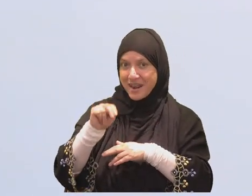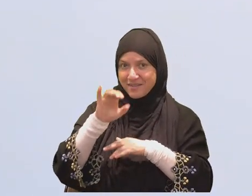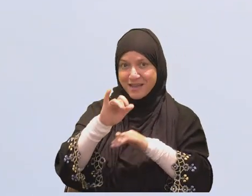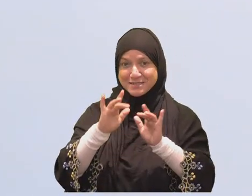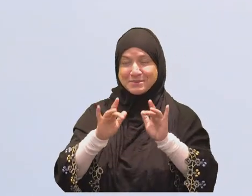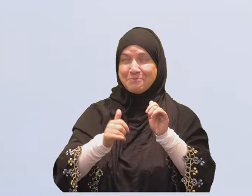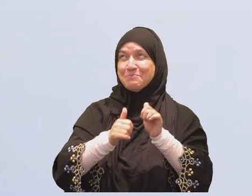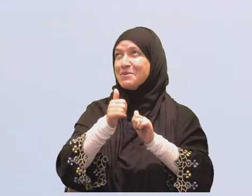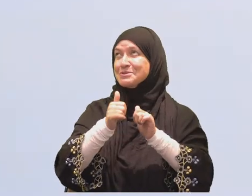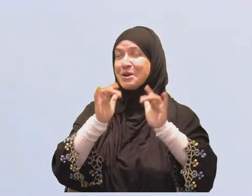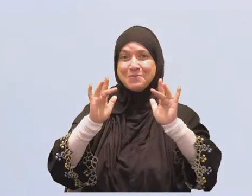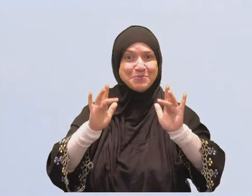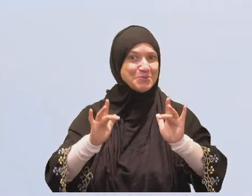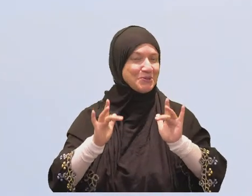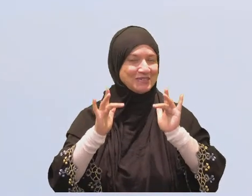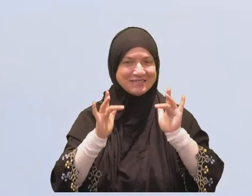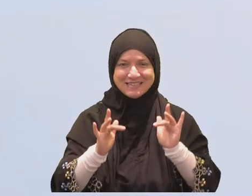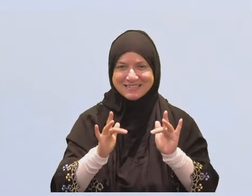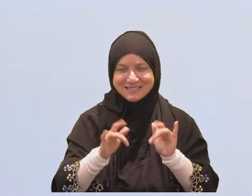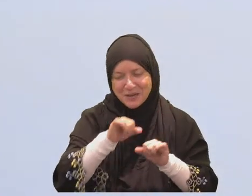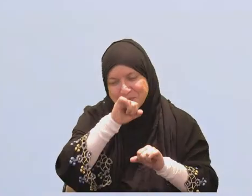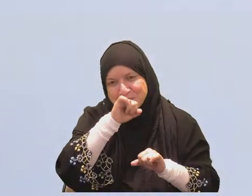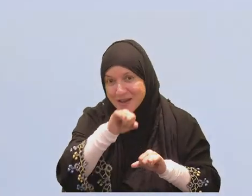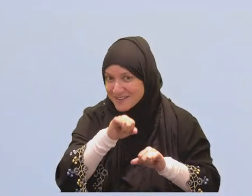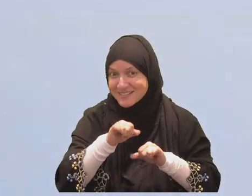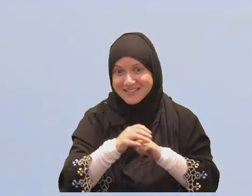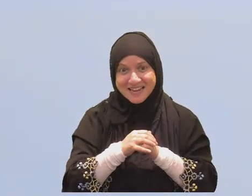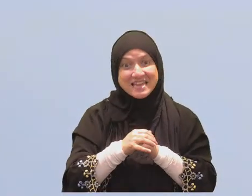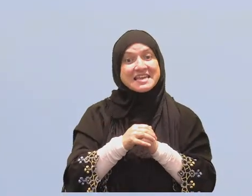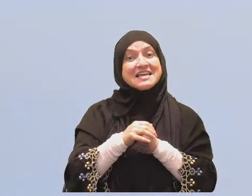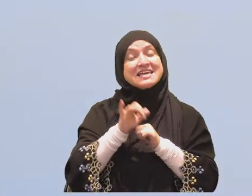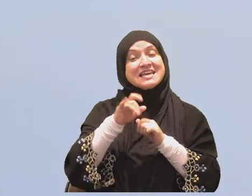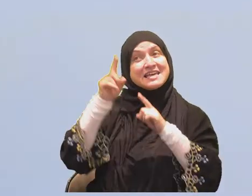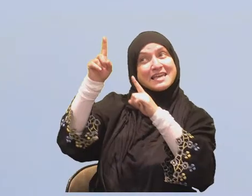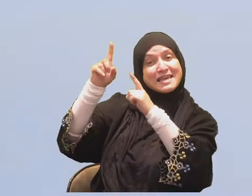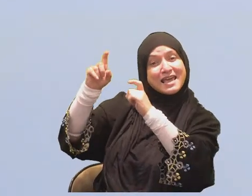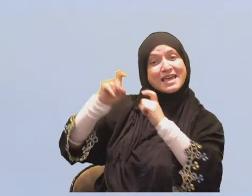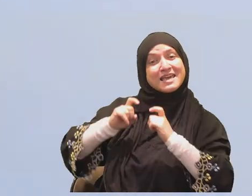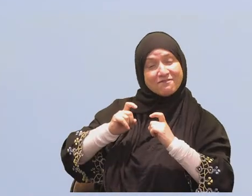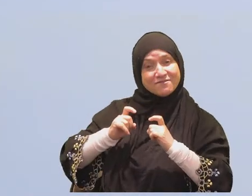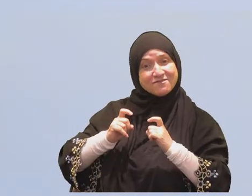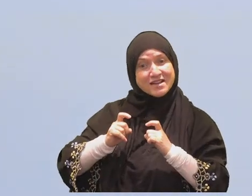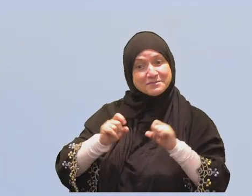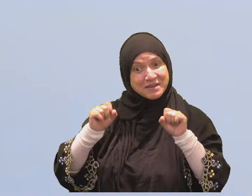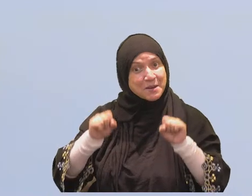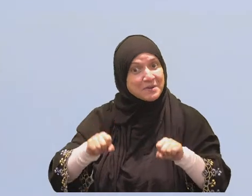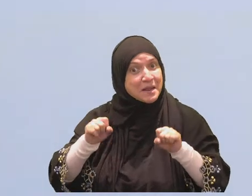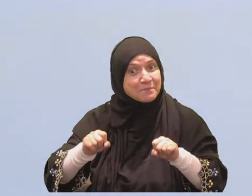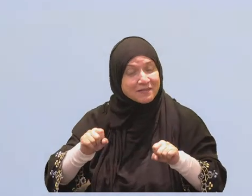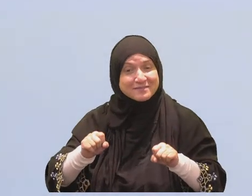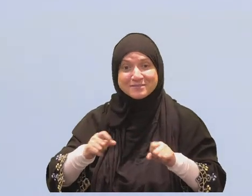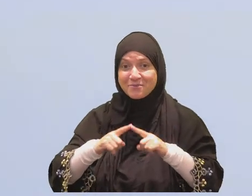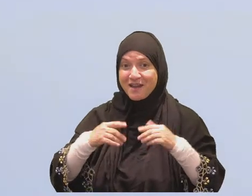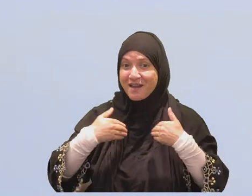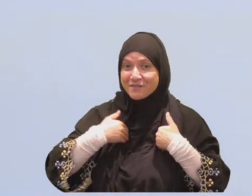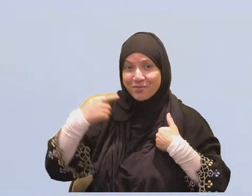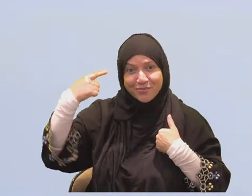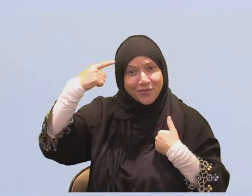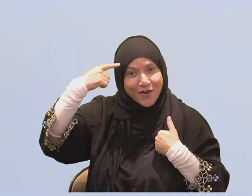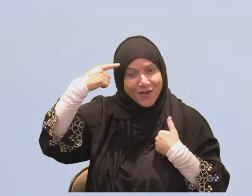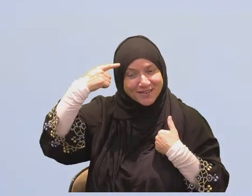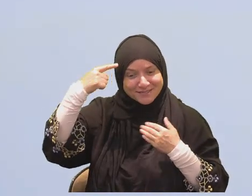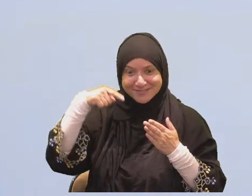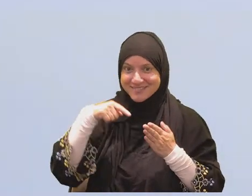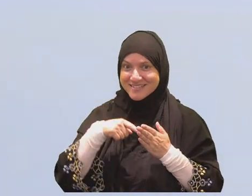عَلَّمْهُ bayan. He's taught us the articulation of our thoughts. Something unique in the